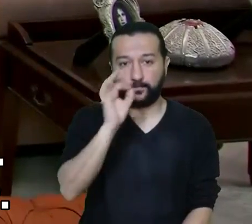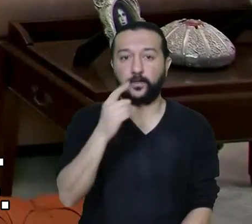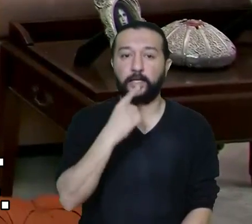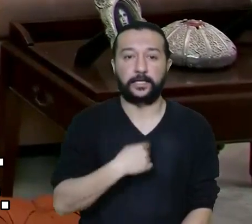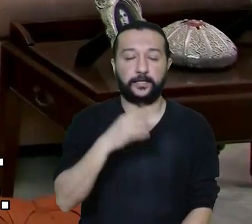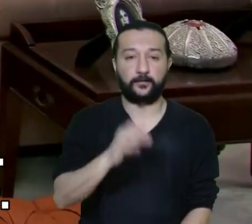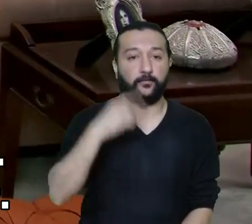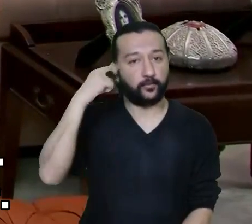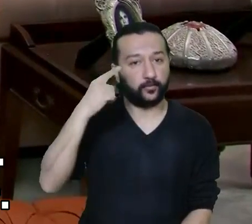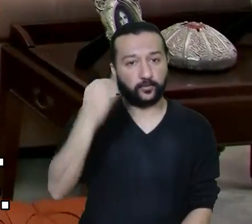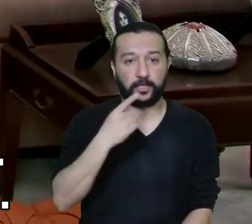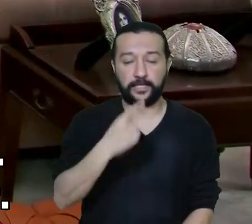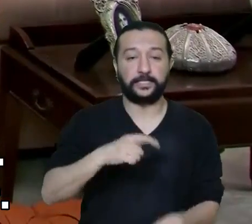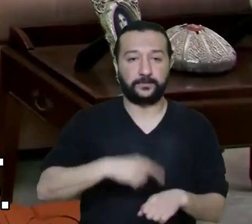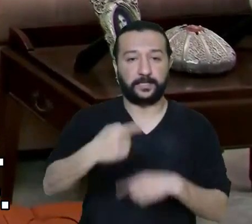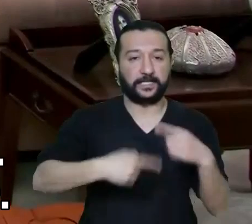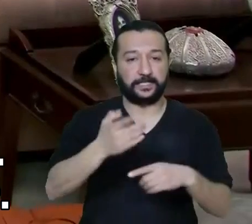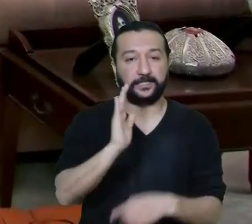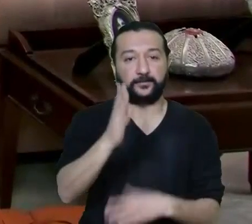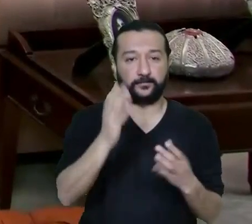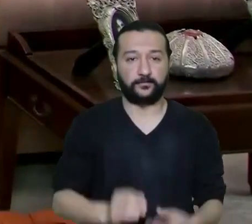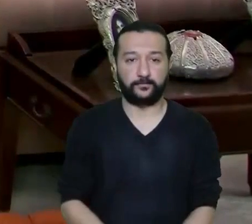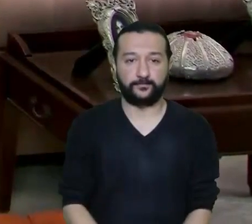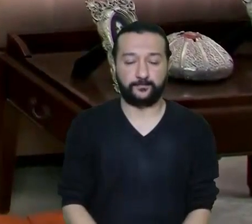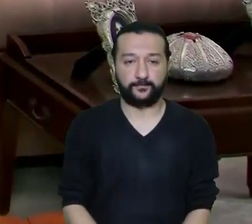böyle söylemişti. Böyle düşünün demişti. Zaman ileriye doğru akar.